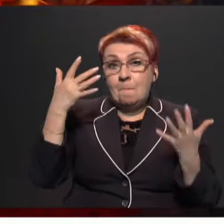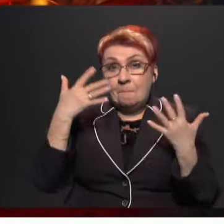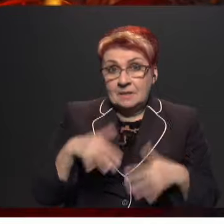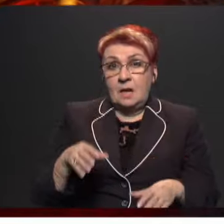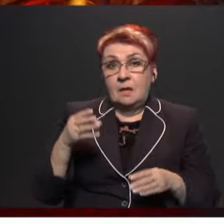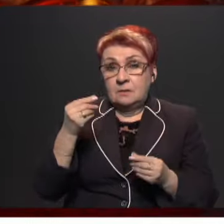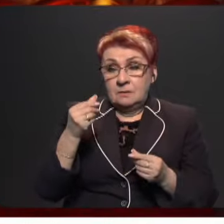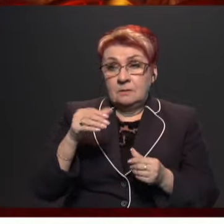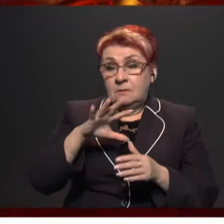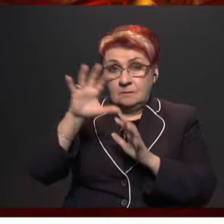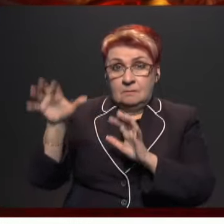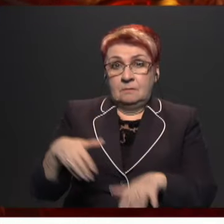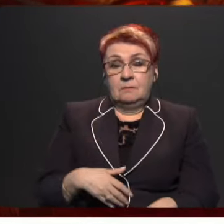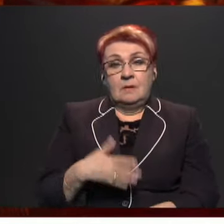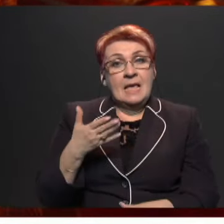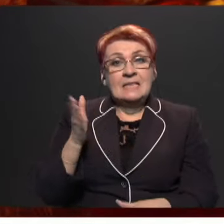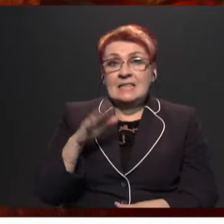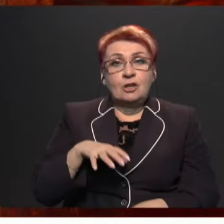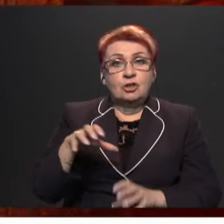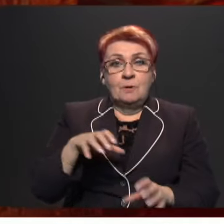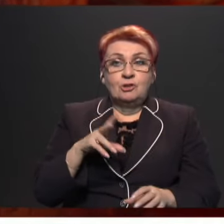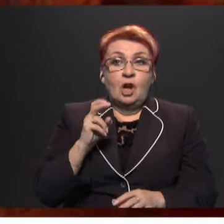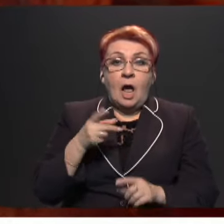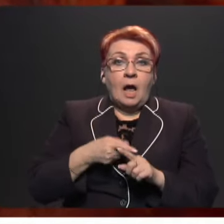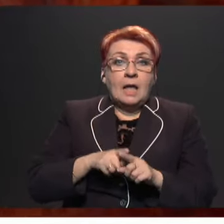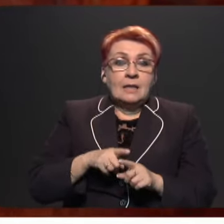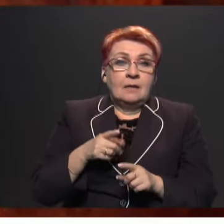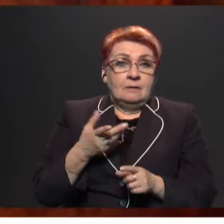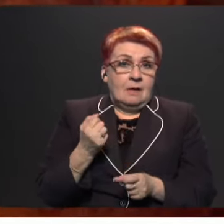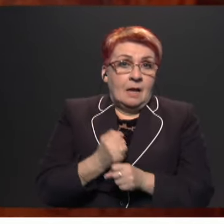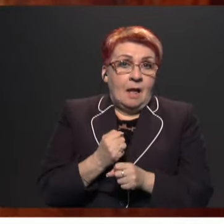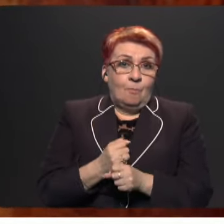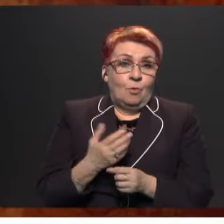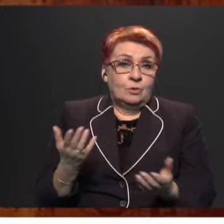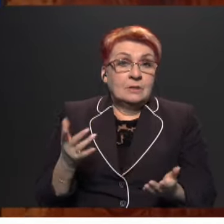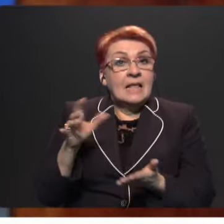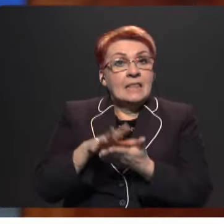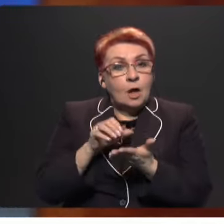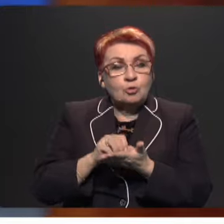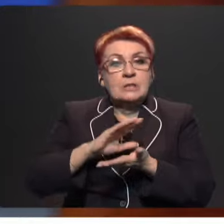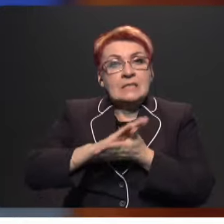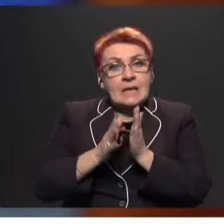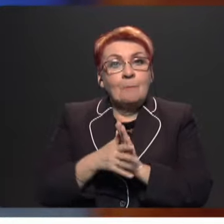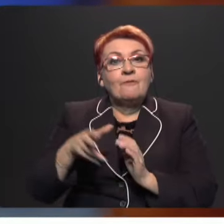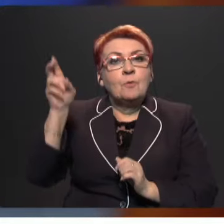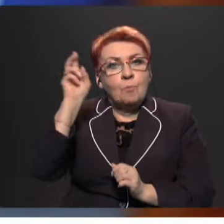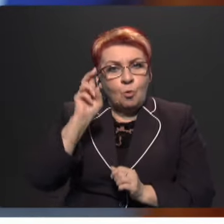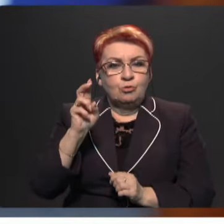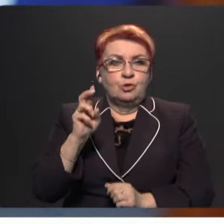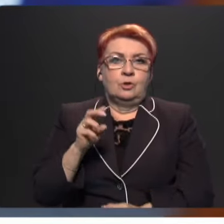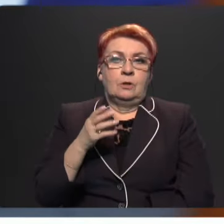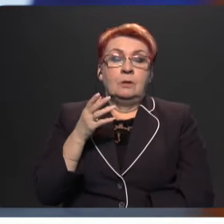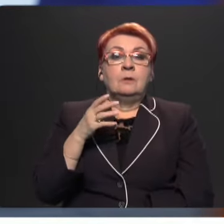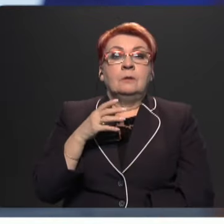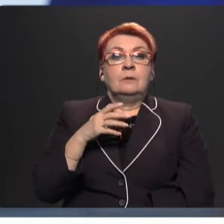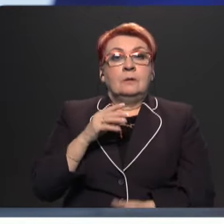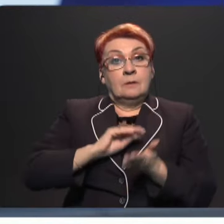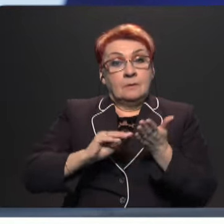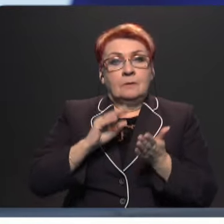есть, даже если попадете не на мошенника, потому что не знаете, как это работает, а во-вторых, нарушите заповедь Божию, которая говорит, что будешь